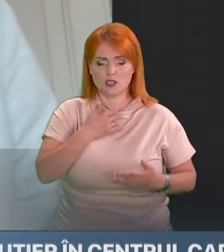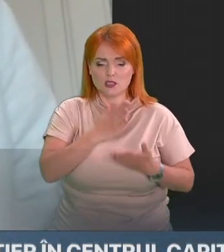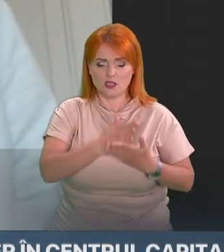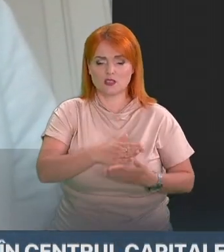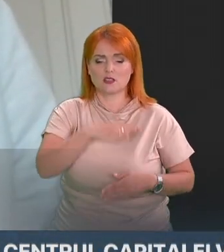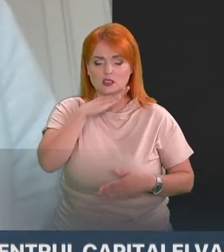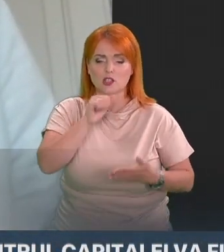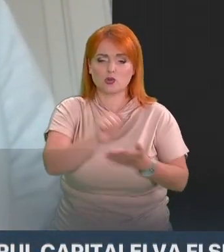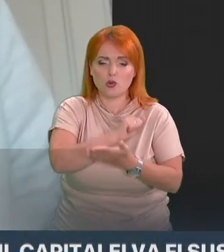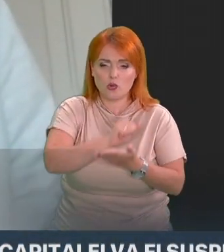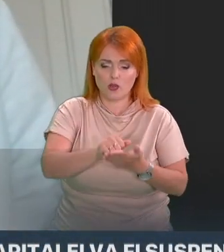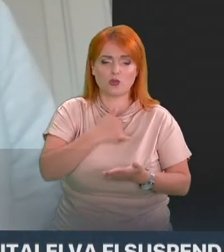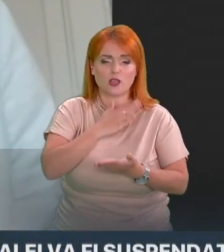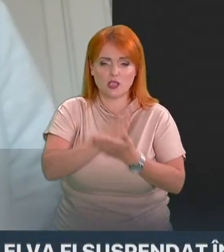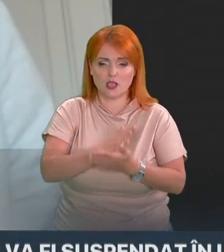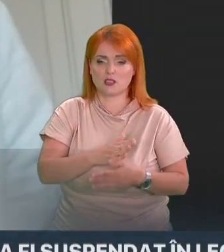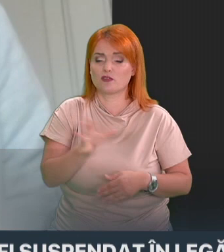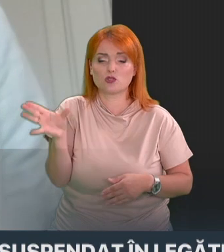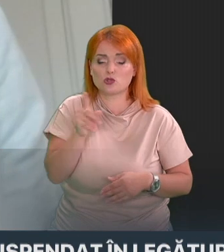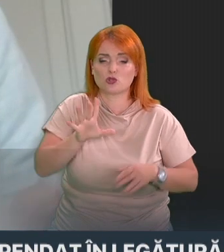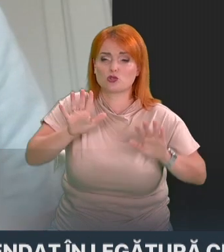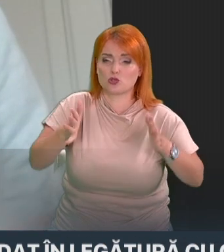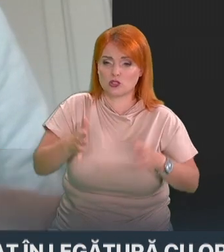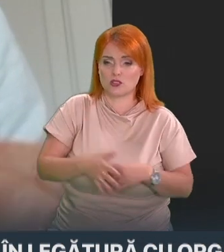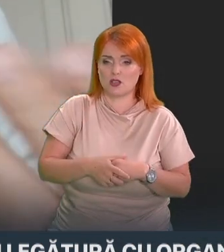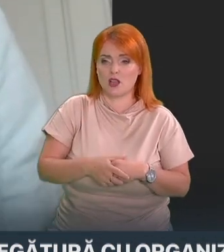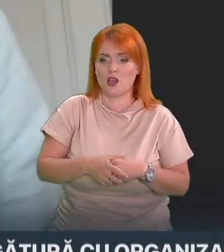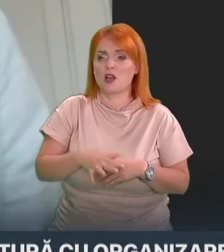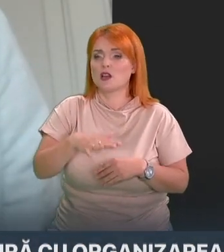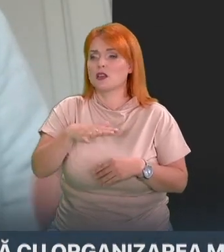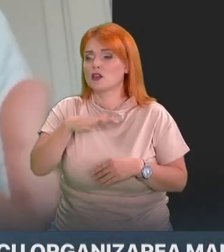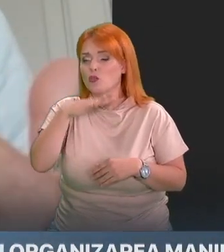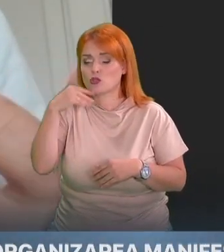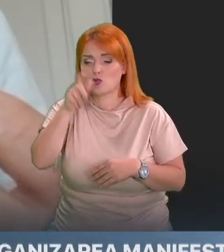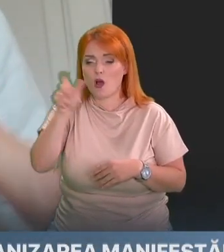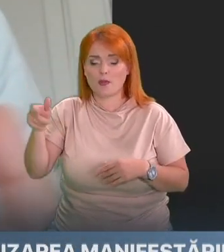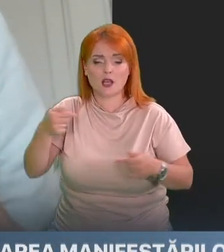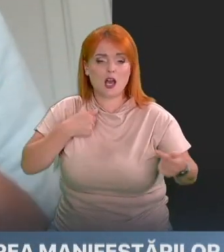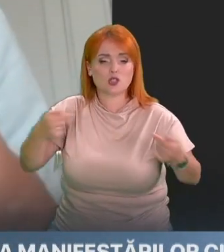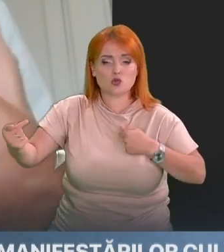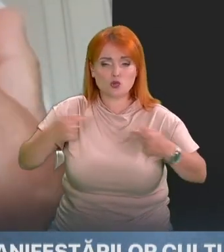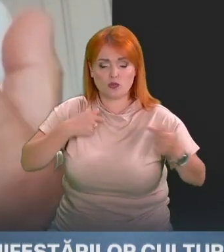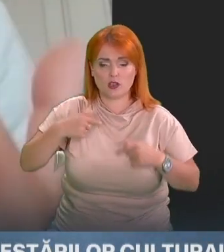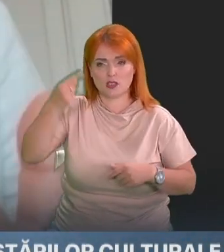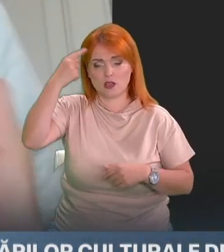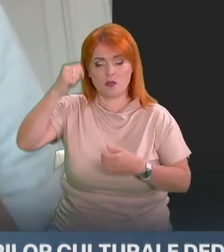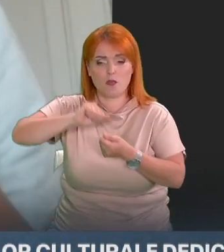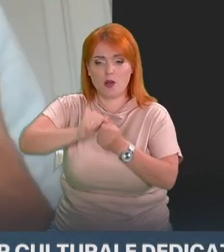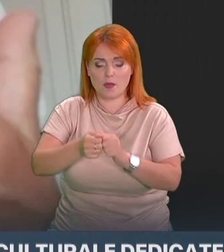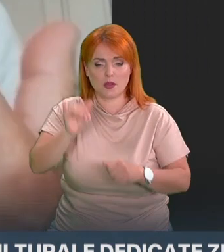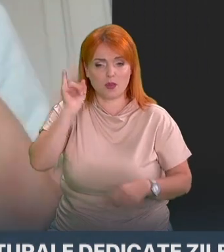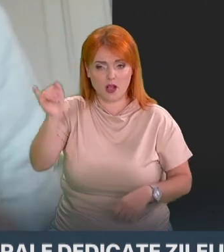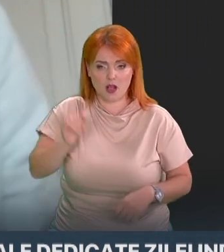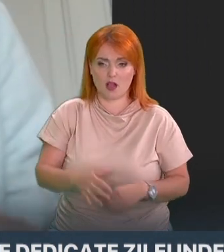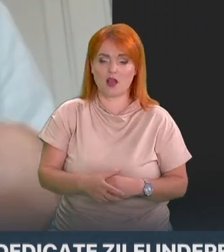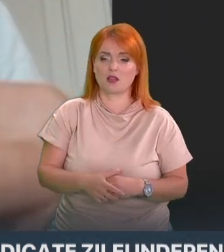tot ce ni s-a întâmplat. Este de adevărat că noi suferim mulți încă de un fel de amnezie, nu avem o memorie istorică robustă care